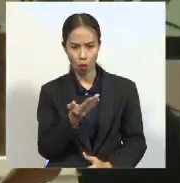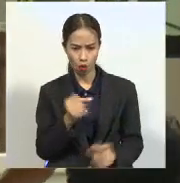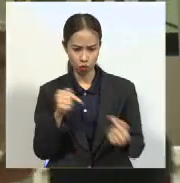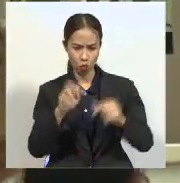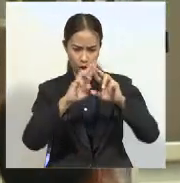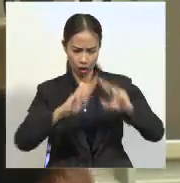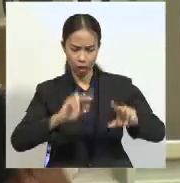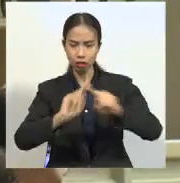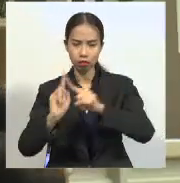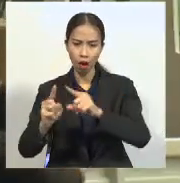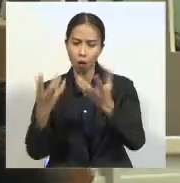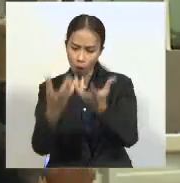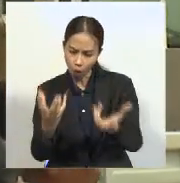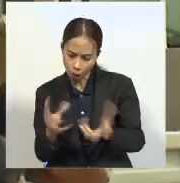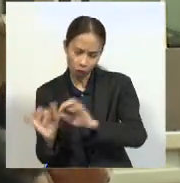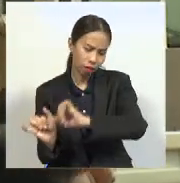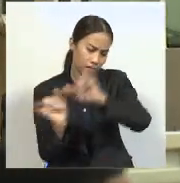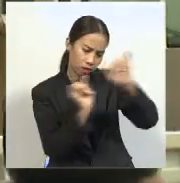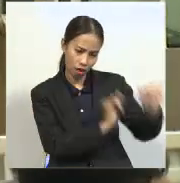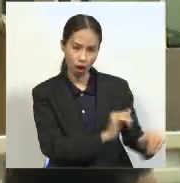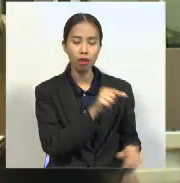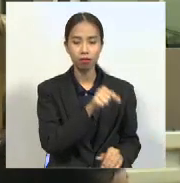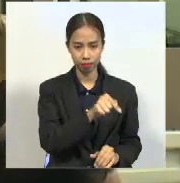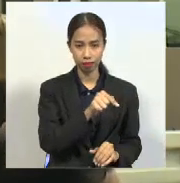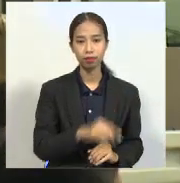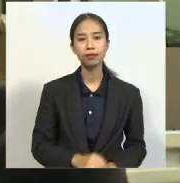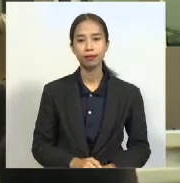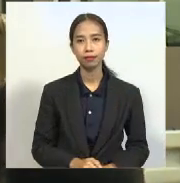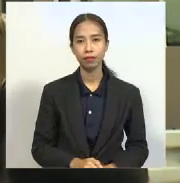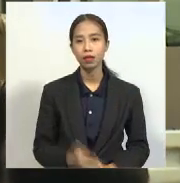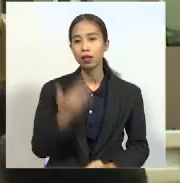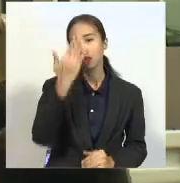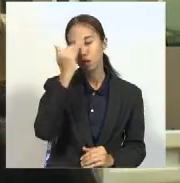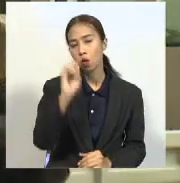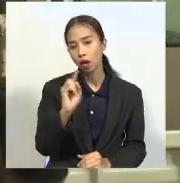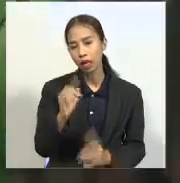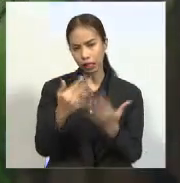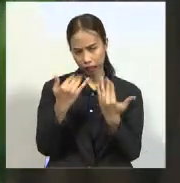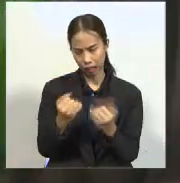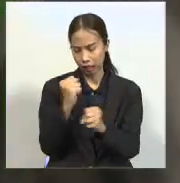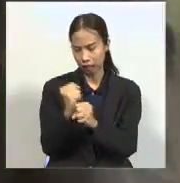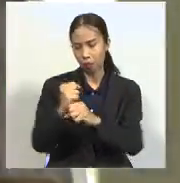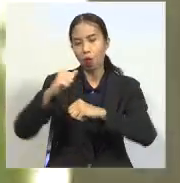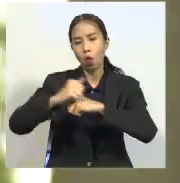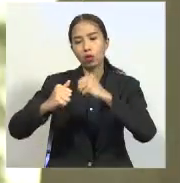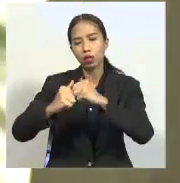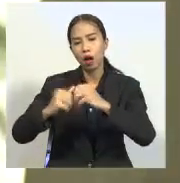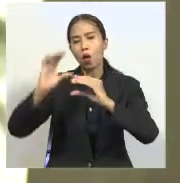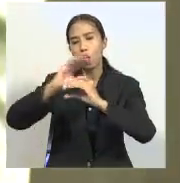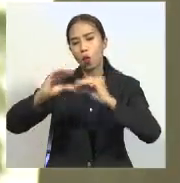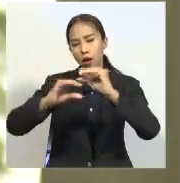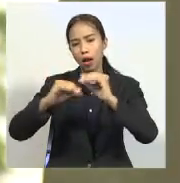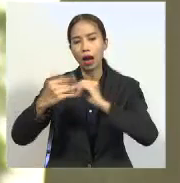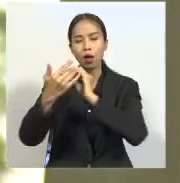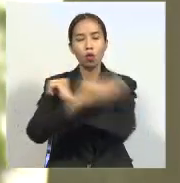ที่บุกรุกนั้นขนย้ายทรัพย์สินและสิ่งก่อสร้างออกจากพื้นที่ดังกล่าวเนื่องจากว่ากีดขวางงานก่อสร้างของโครงการระบบ